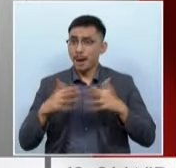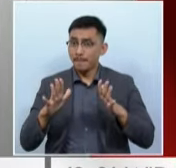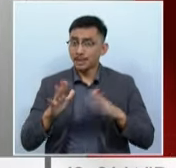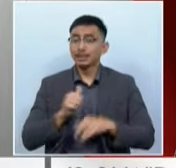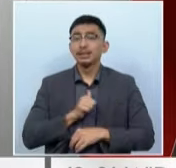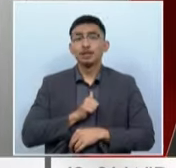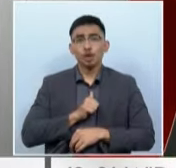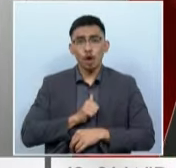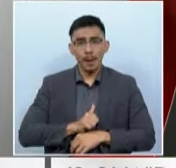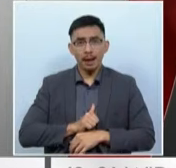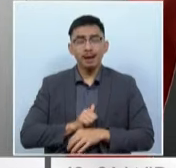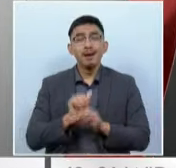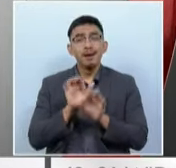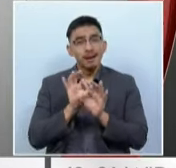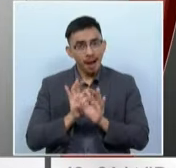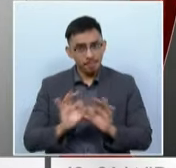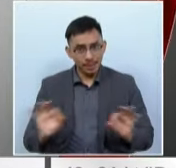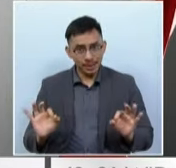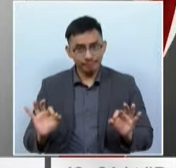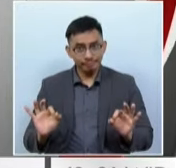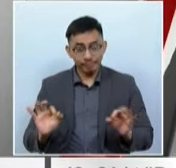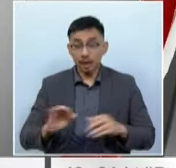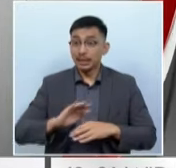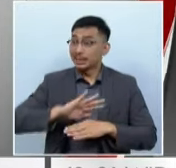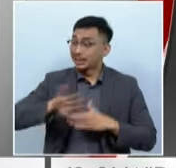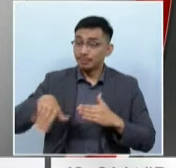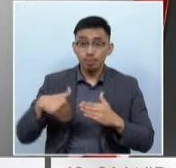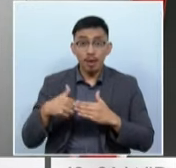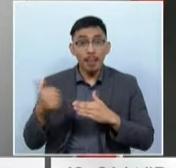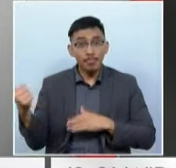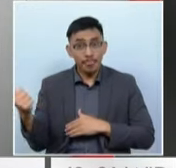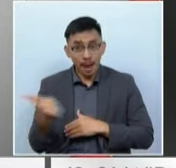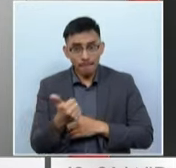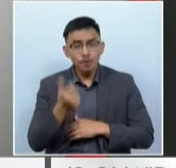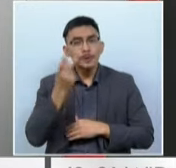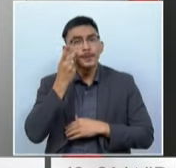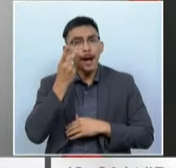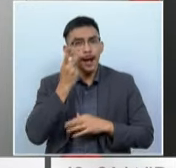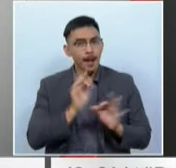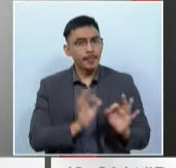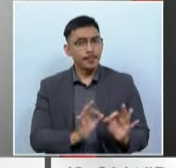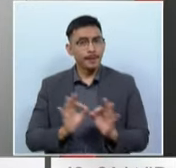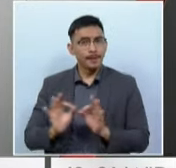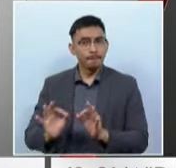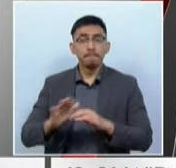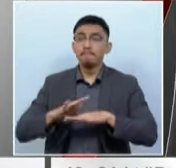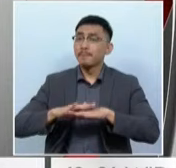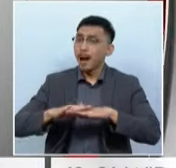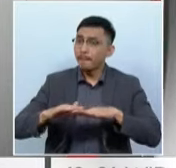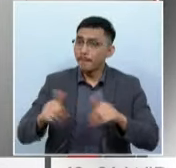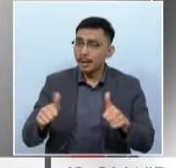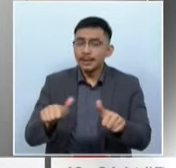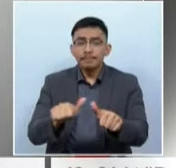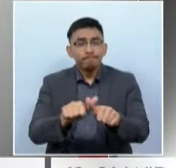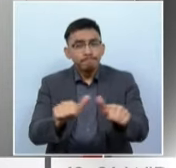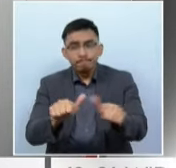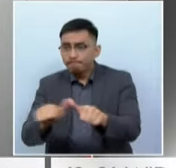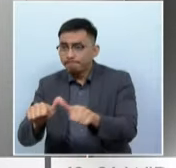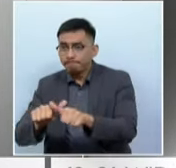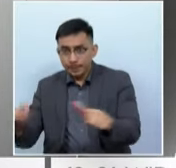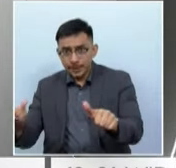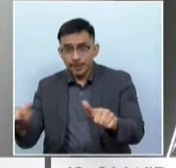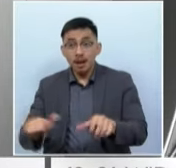rapi setiap tamu undangan harus menjaga ketertiban keamanan serta kebersihan dan tidak membawa barang-barang yang